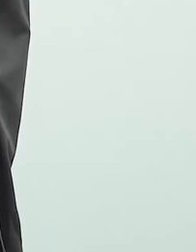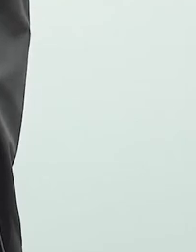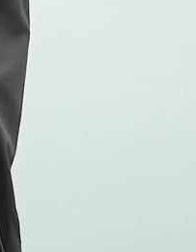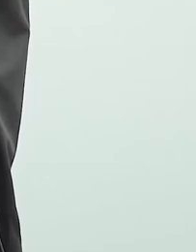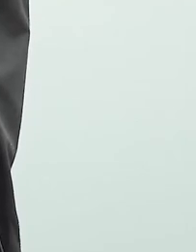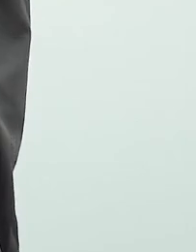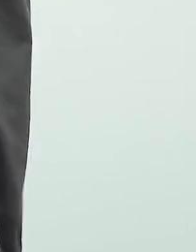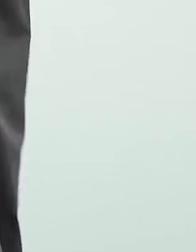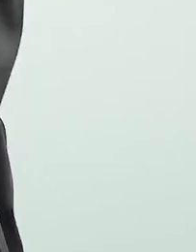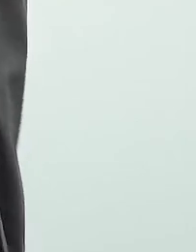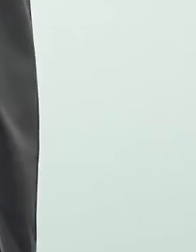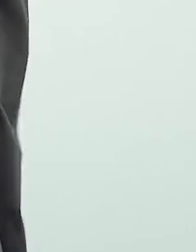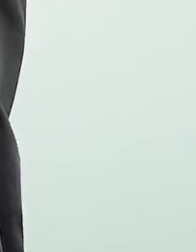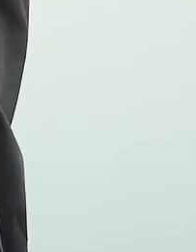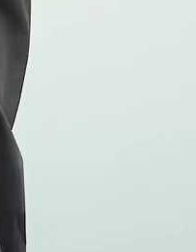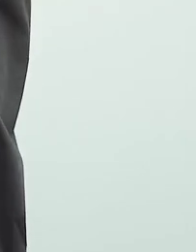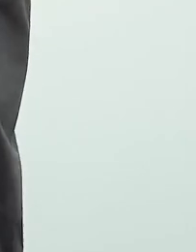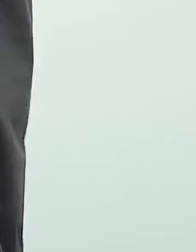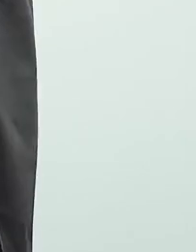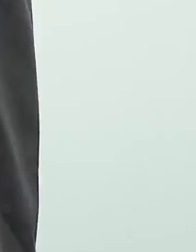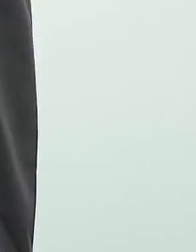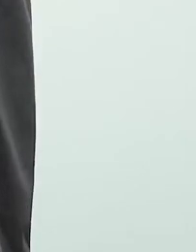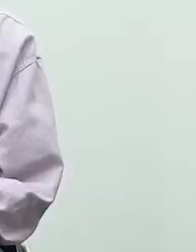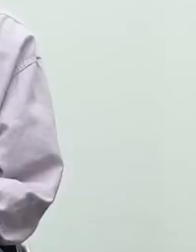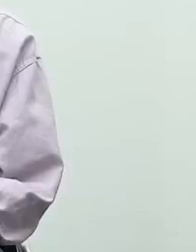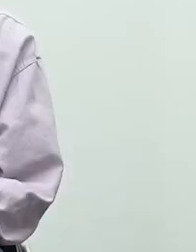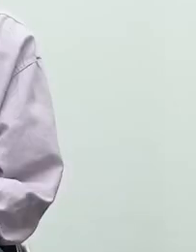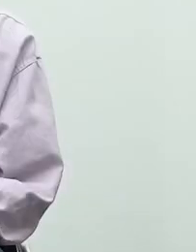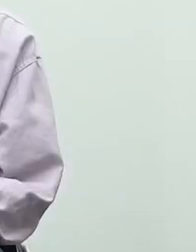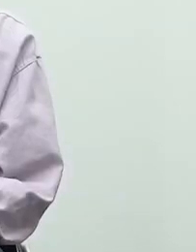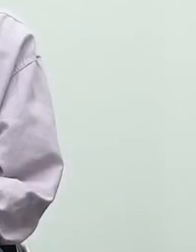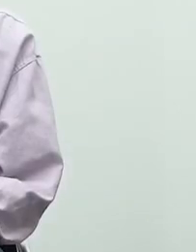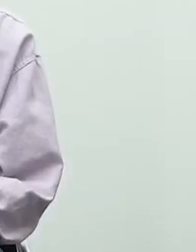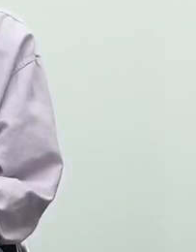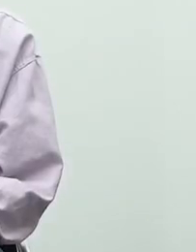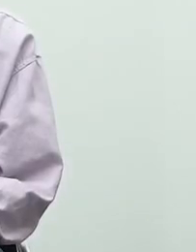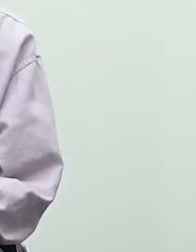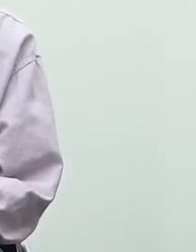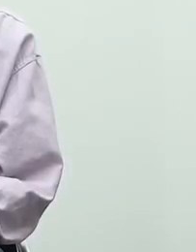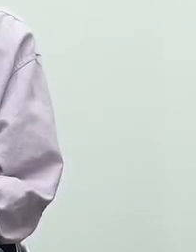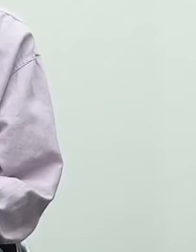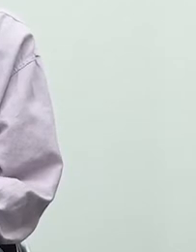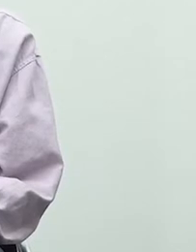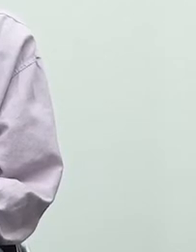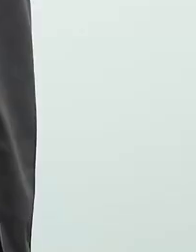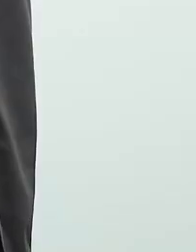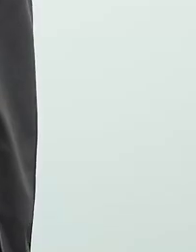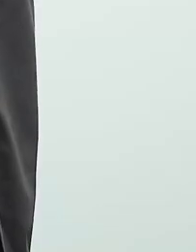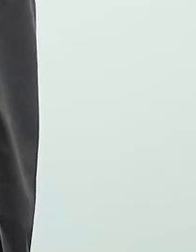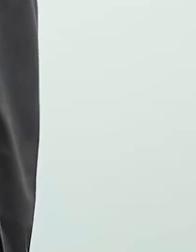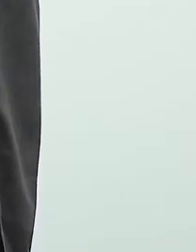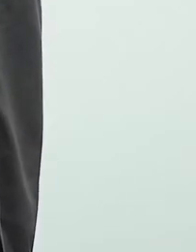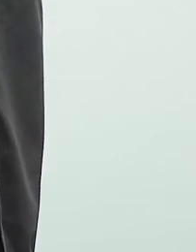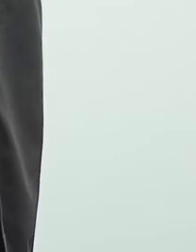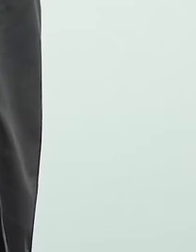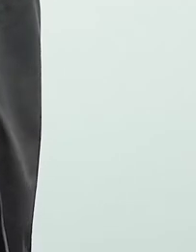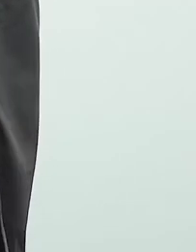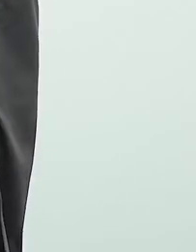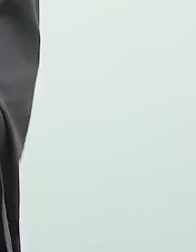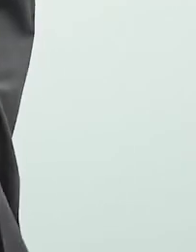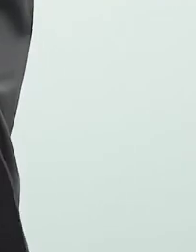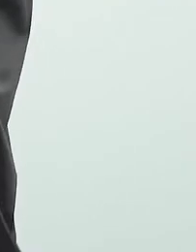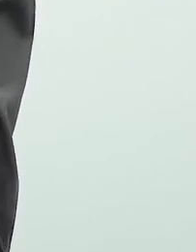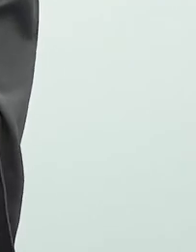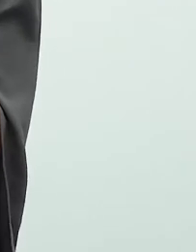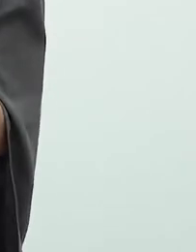그런데 사실은 버스 보다는 택시가 사실 저도 좀 편해요 왜냐하면